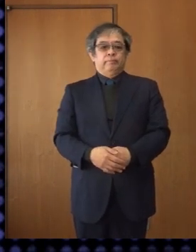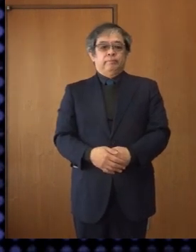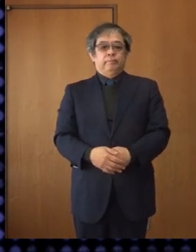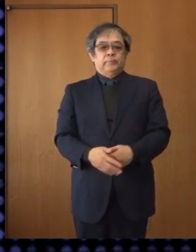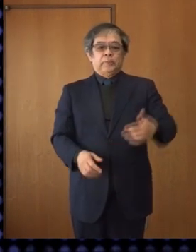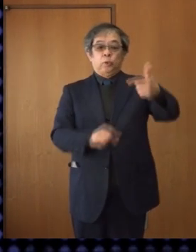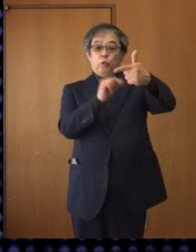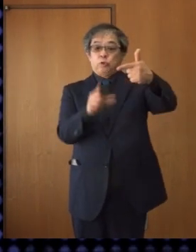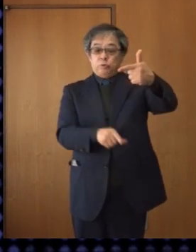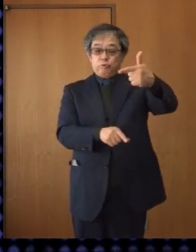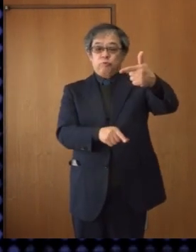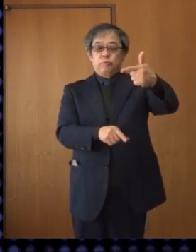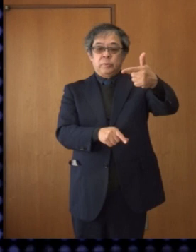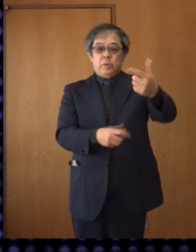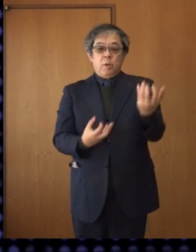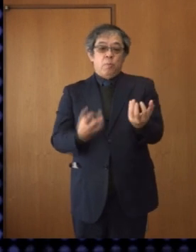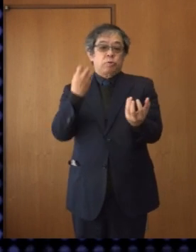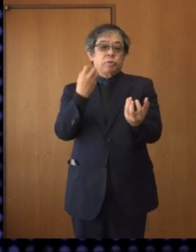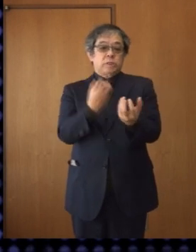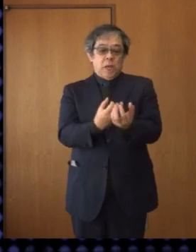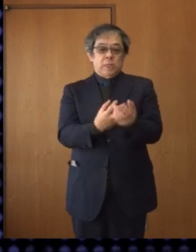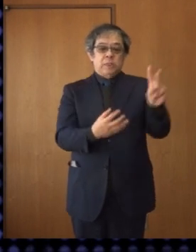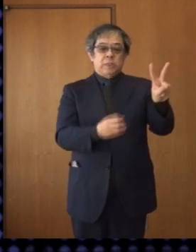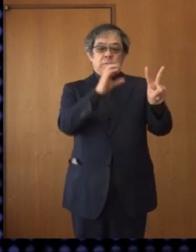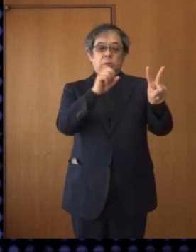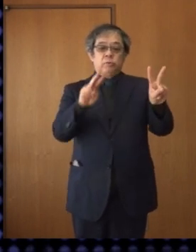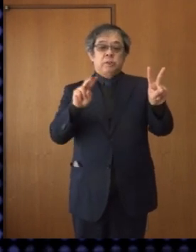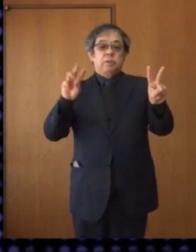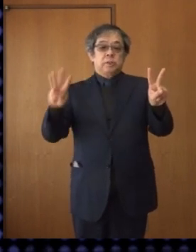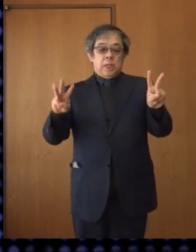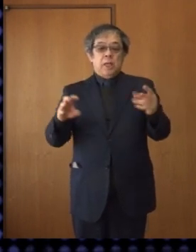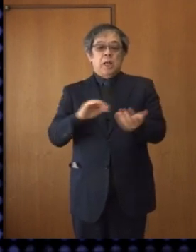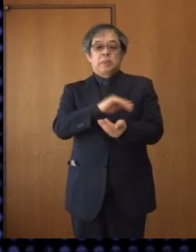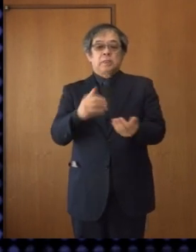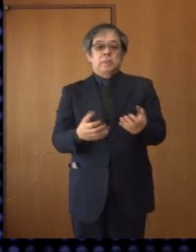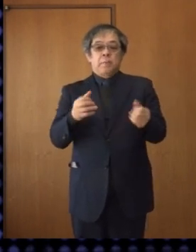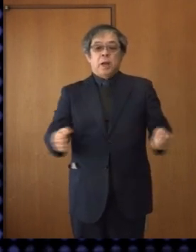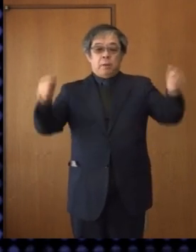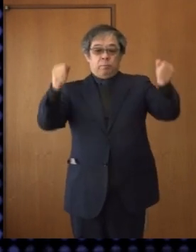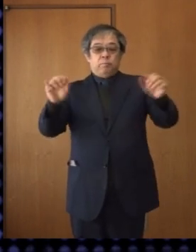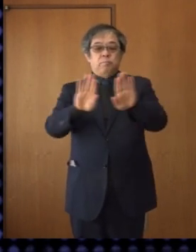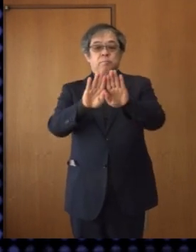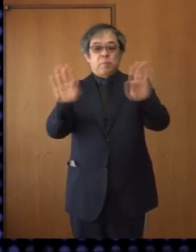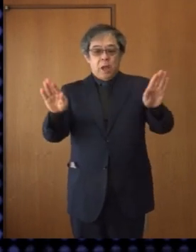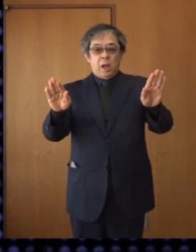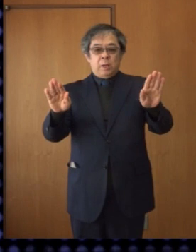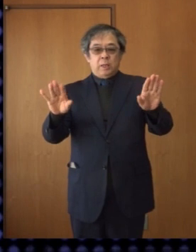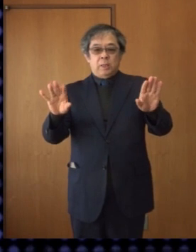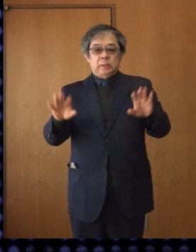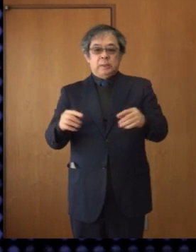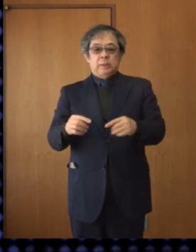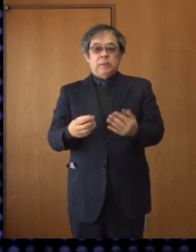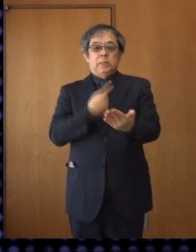6月にはボッチャ2023多摩カップが開催され、50チームがエ